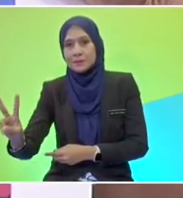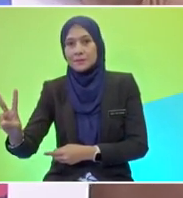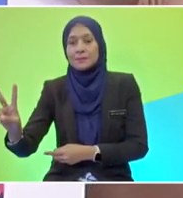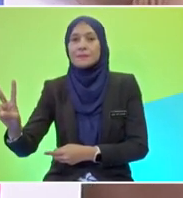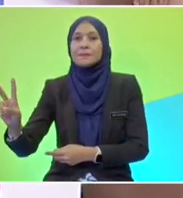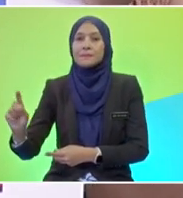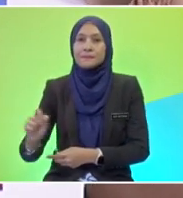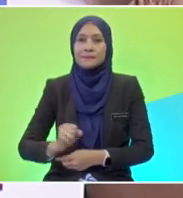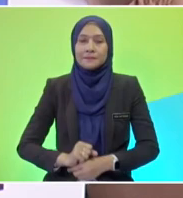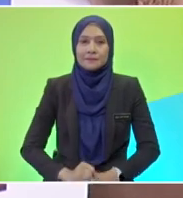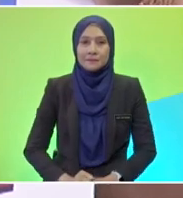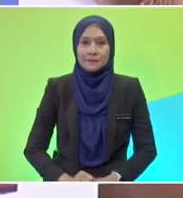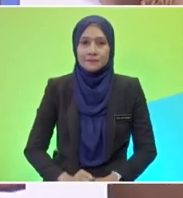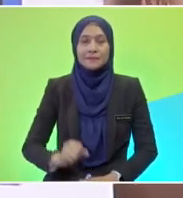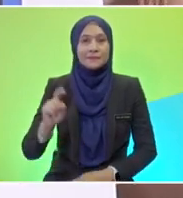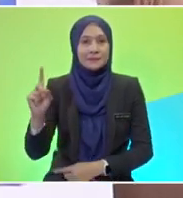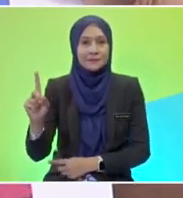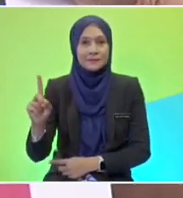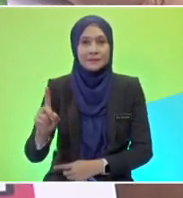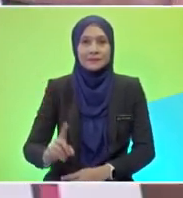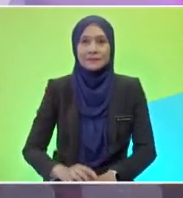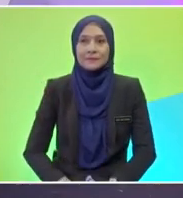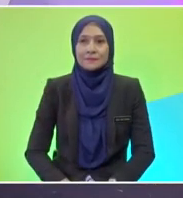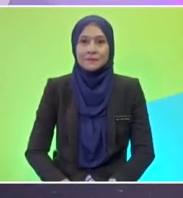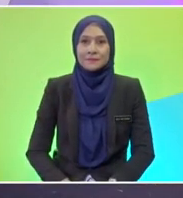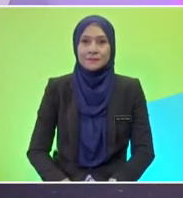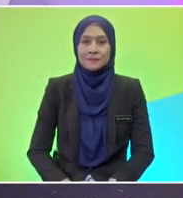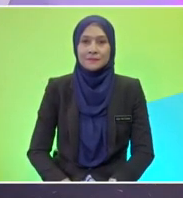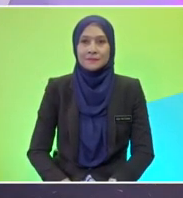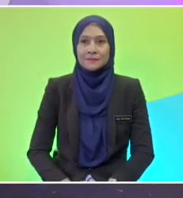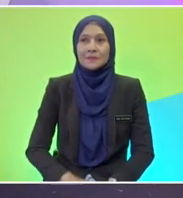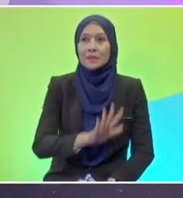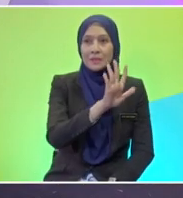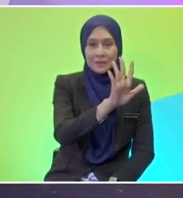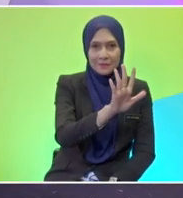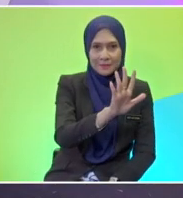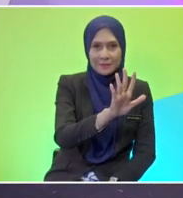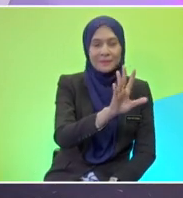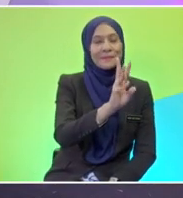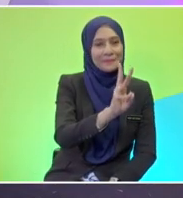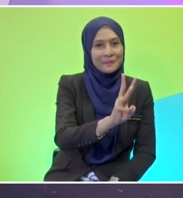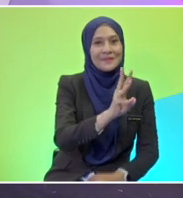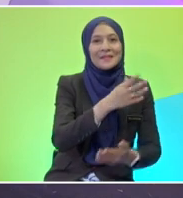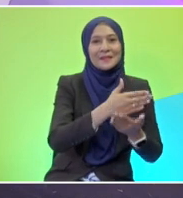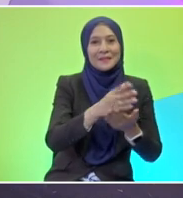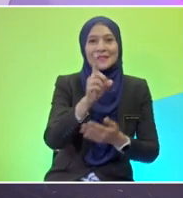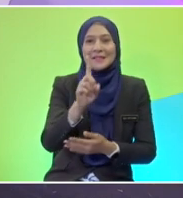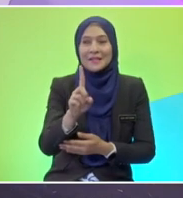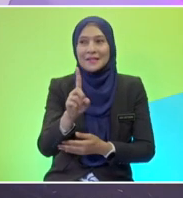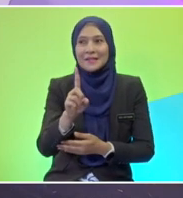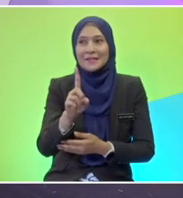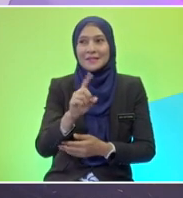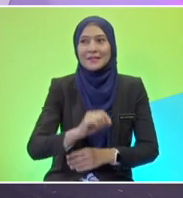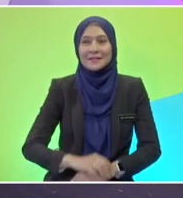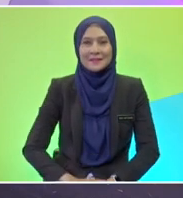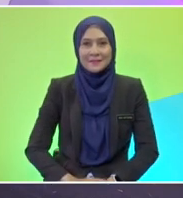jawapannya 1. Tapi betul kan cikgu, sebenarnya soalan kita tadi 6 tolak 1 cikgu. Kenapa Kak